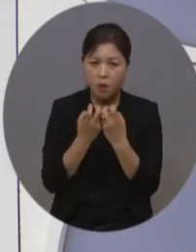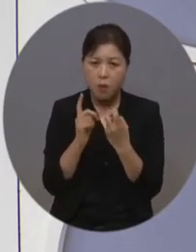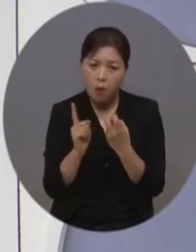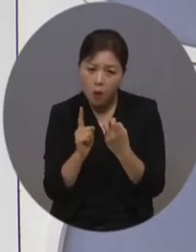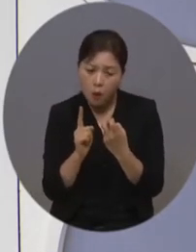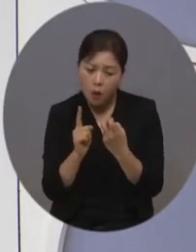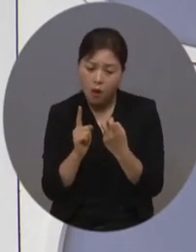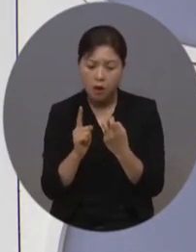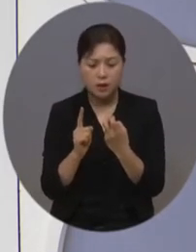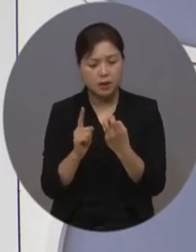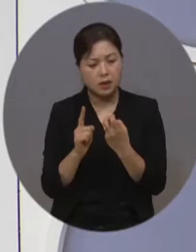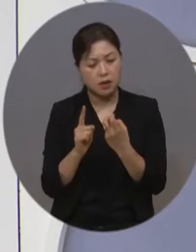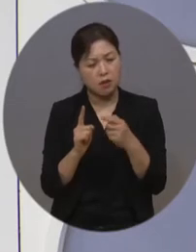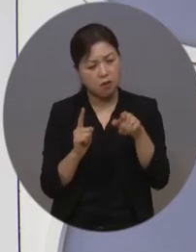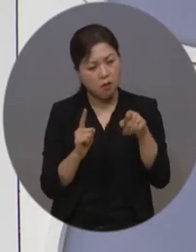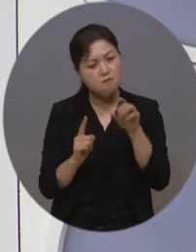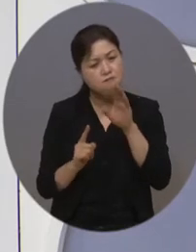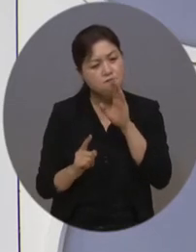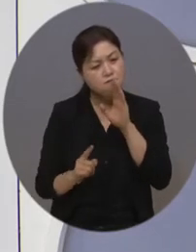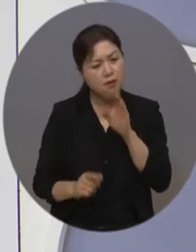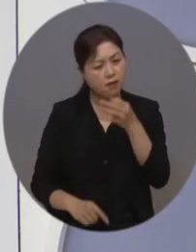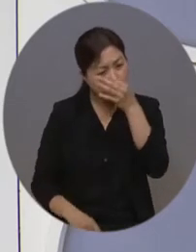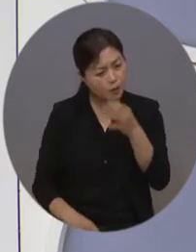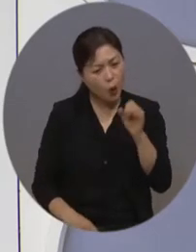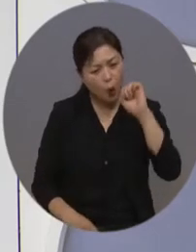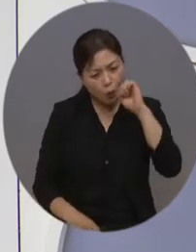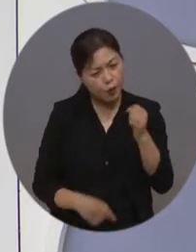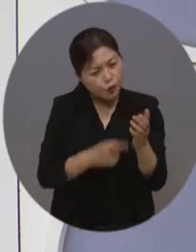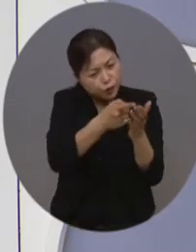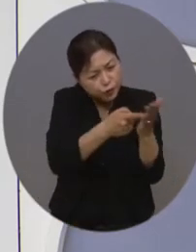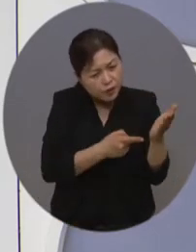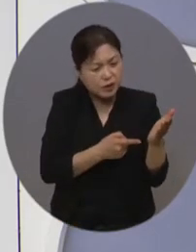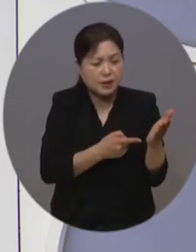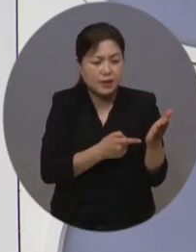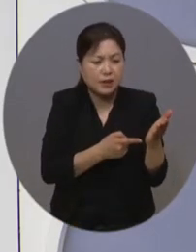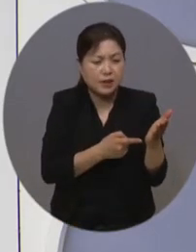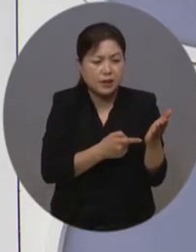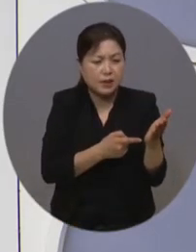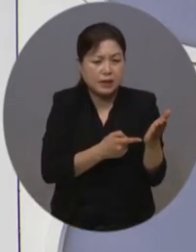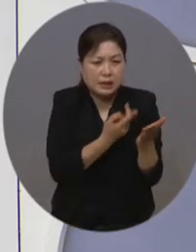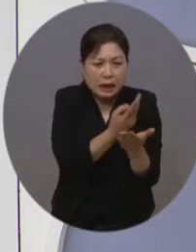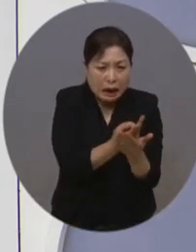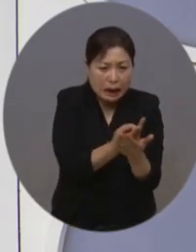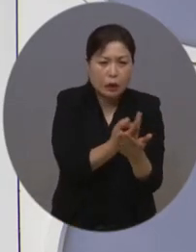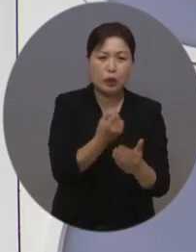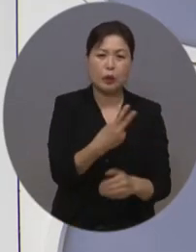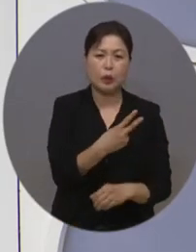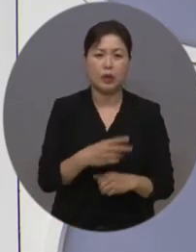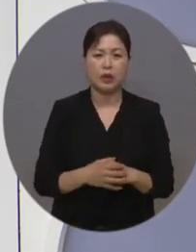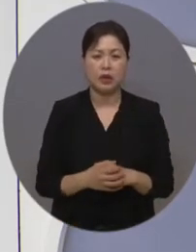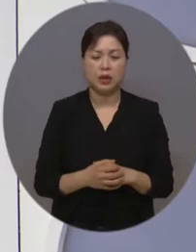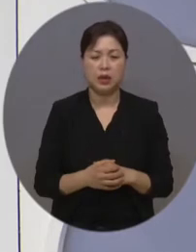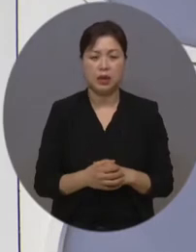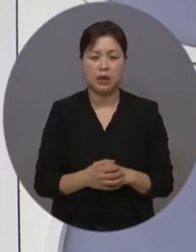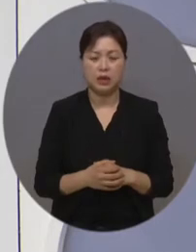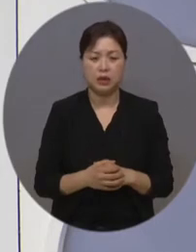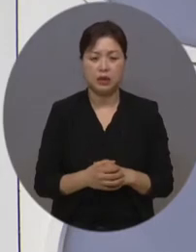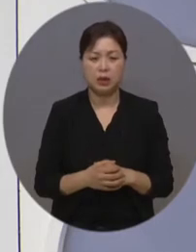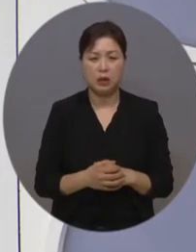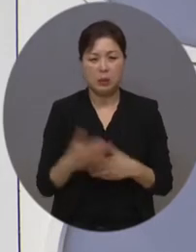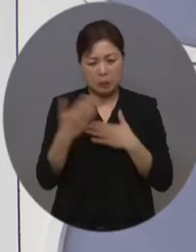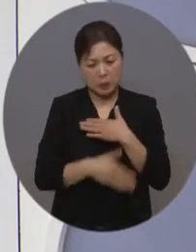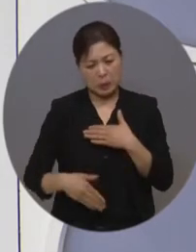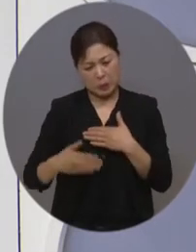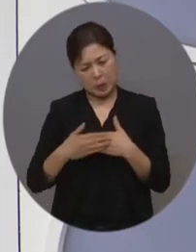그런 그 수술을 받거나 혹은 또 그 부작용이 많은